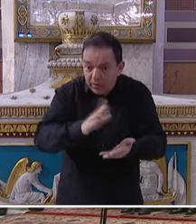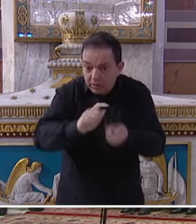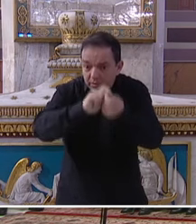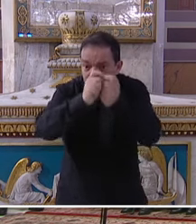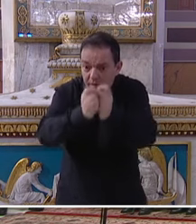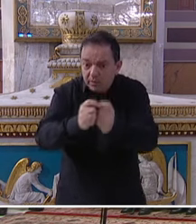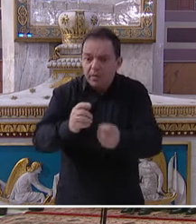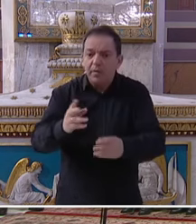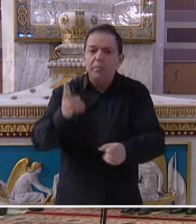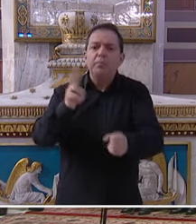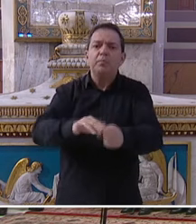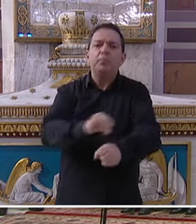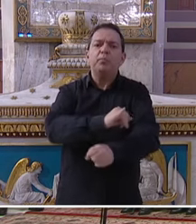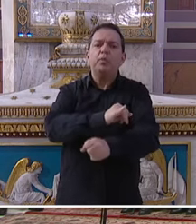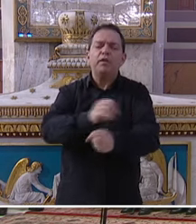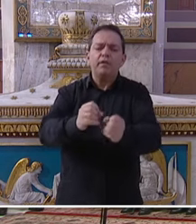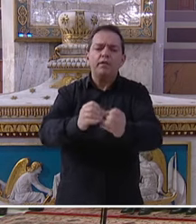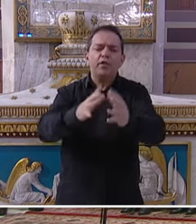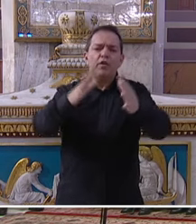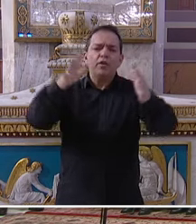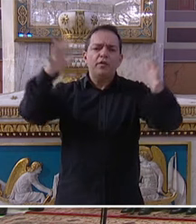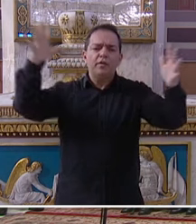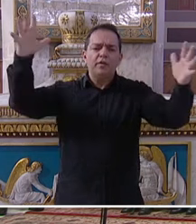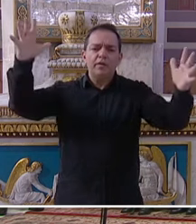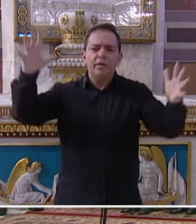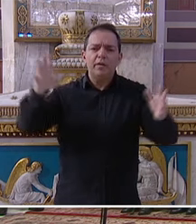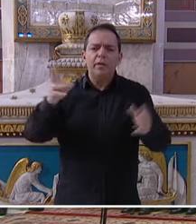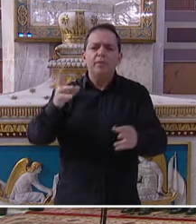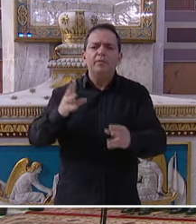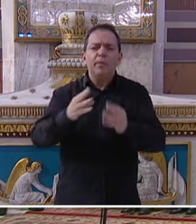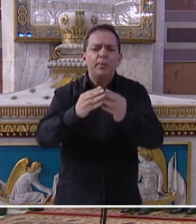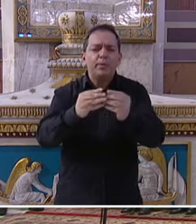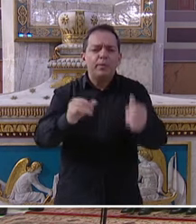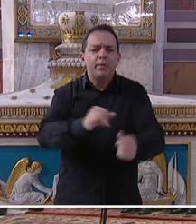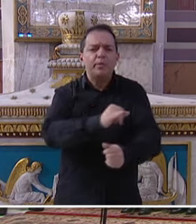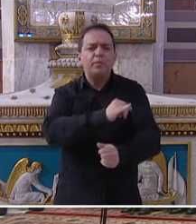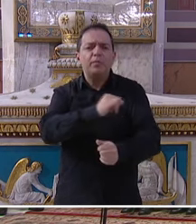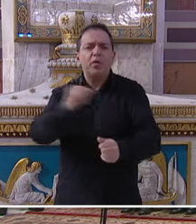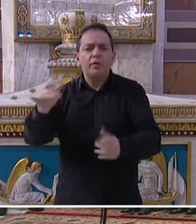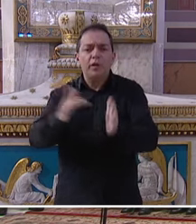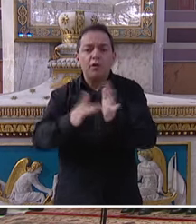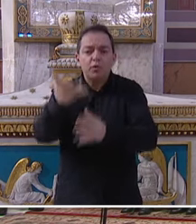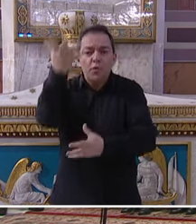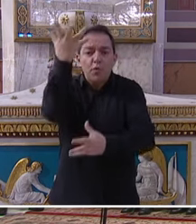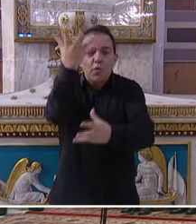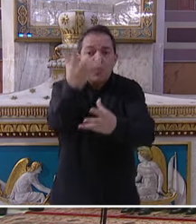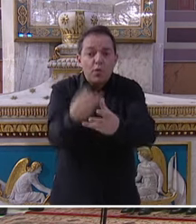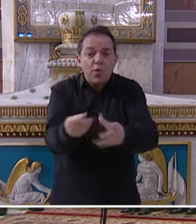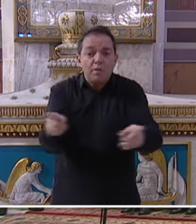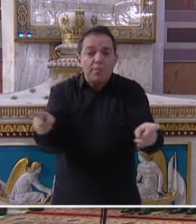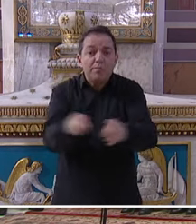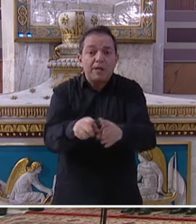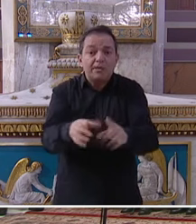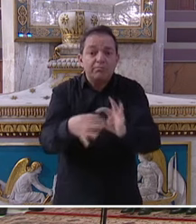να γεμίσει με το φως του Χριστού τον άνθρωπο. Γι' αυτό βλέπετε ότι οι